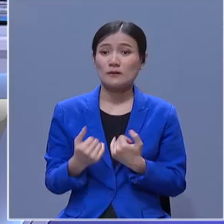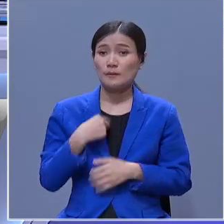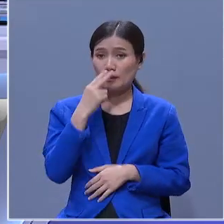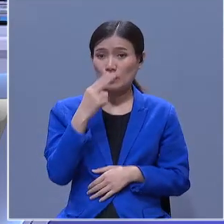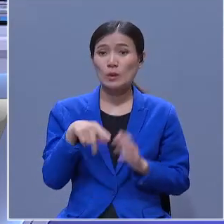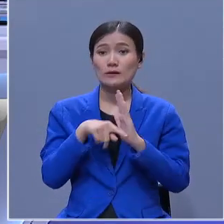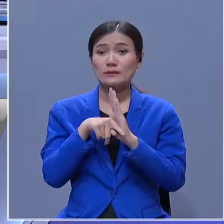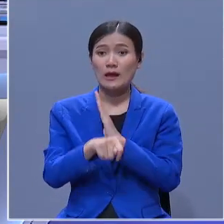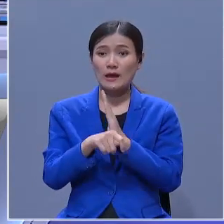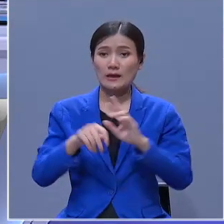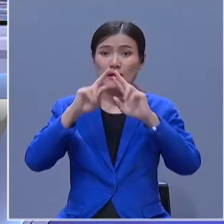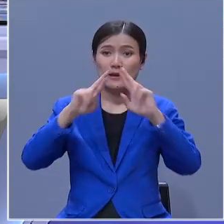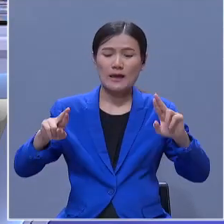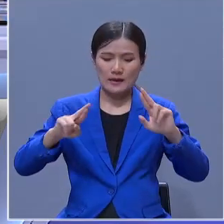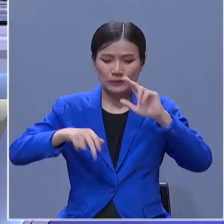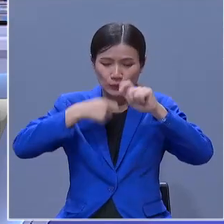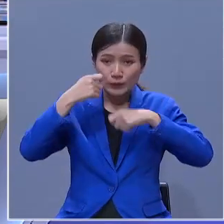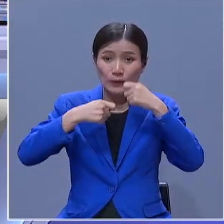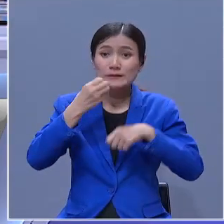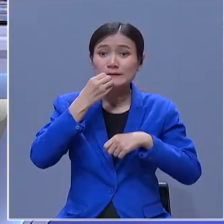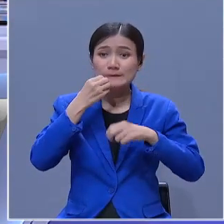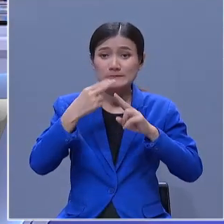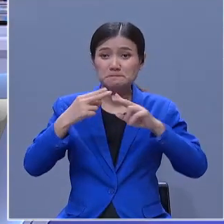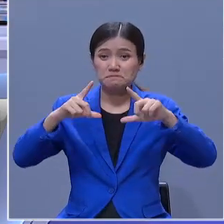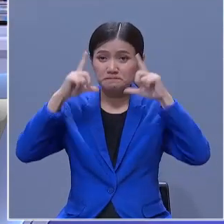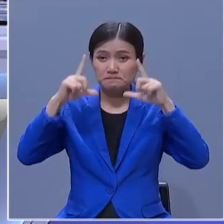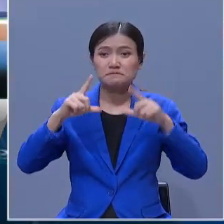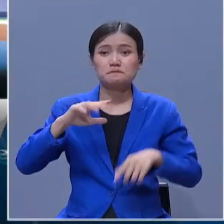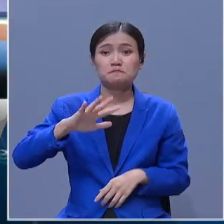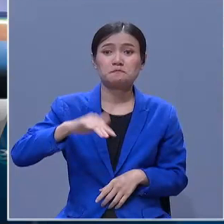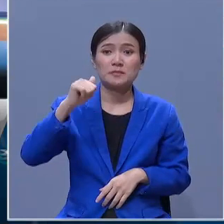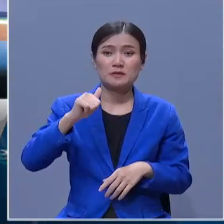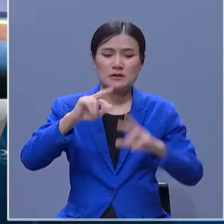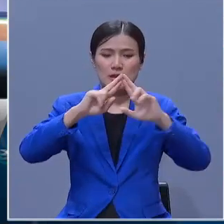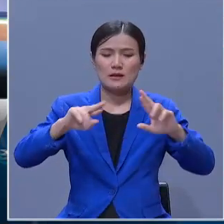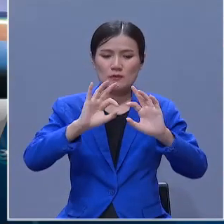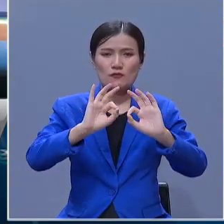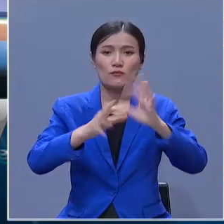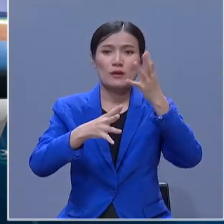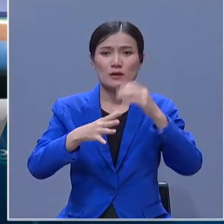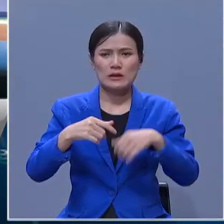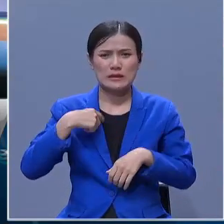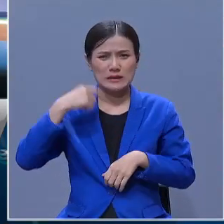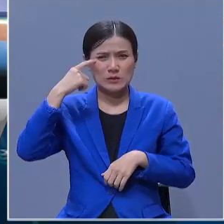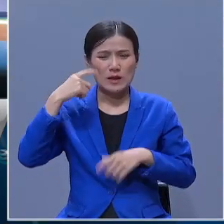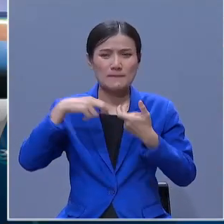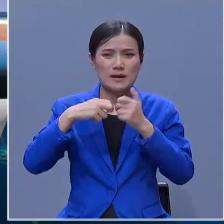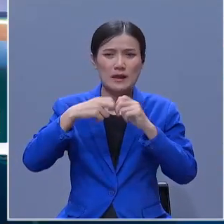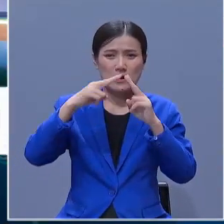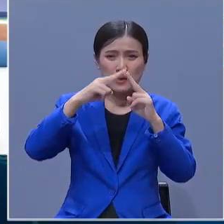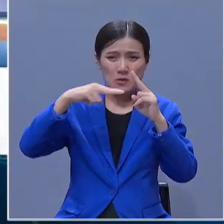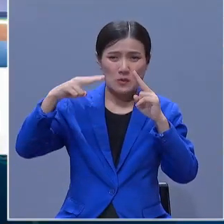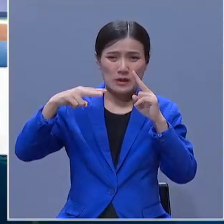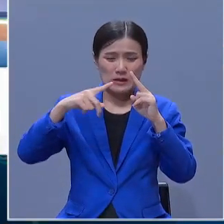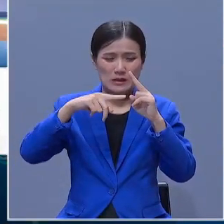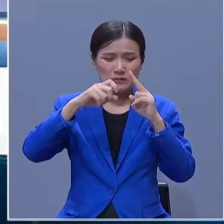เหตุไฟไหม้ร้านอาหารชื่อดังในอำเภอเมืองคาดว่าสาเหตุน่าจะมาจากไฟฟ้าลัดวงจรนะครับแล้วความเสียหายครั้งนี้ไม่ต่ำกว่า1ล้